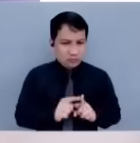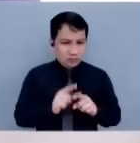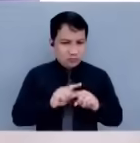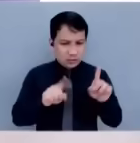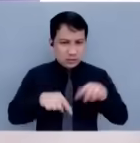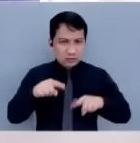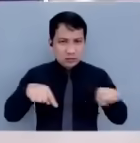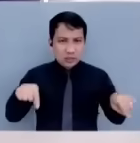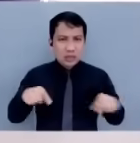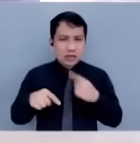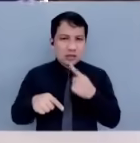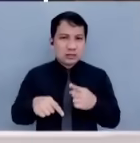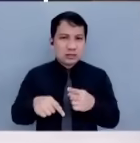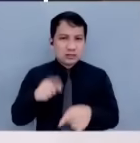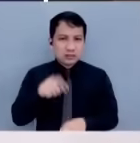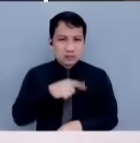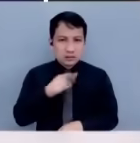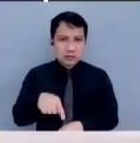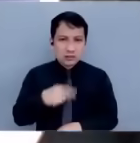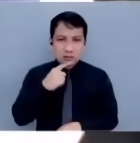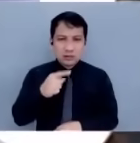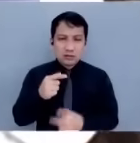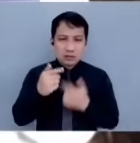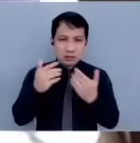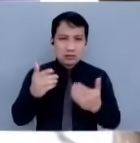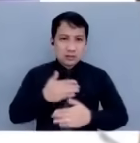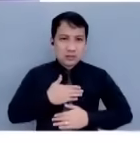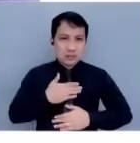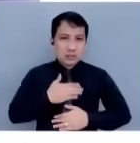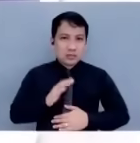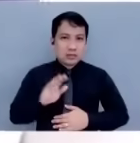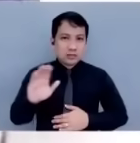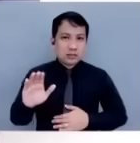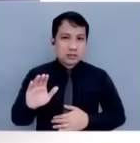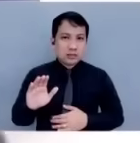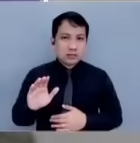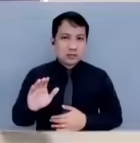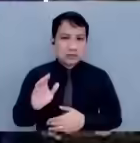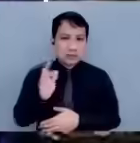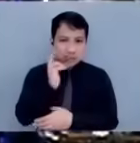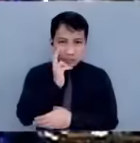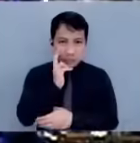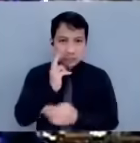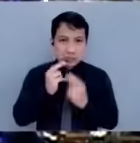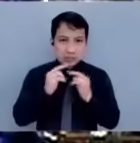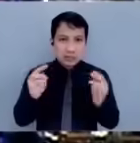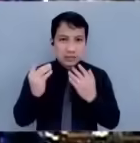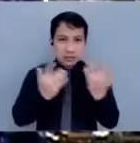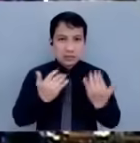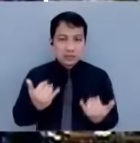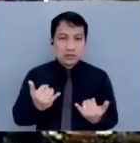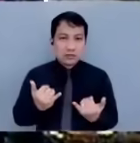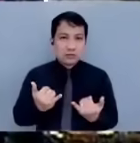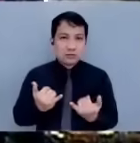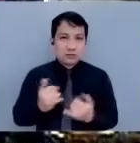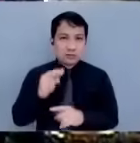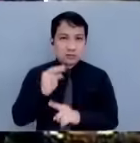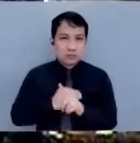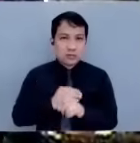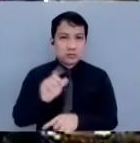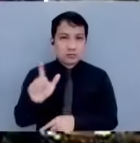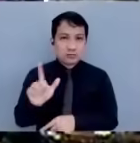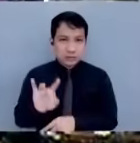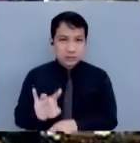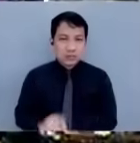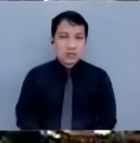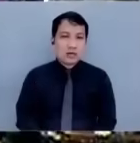kabila ng mga batikos, binati pa rin ang happy birthday ni PBBM si Duterte na magdiriwang ng kaarawan sa March 28. Di